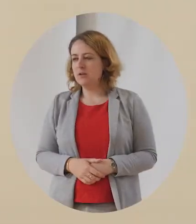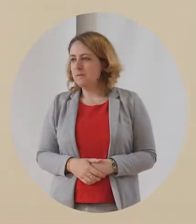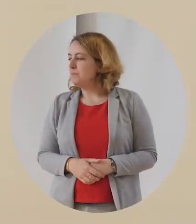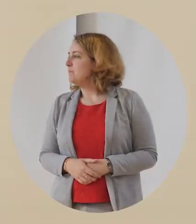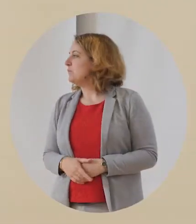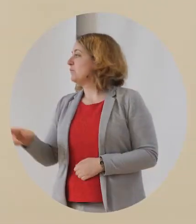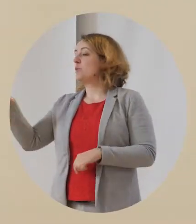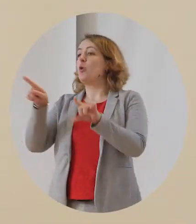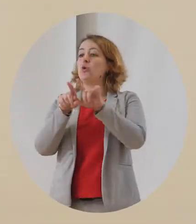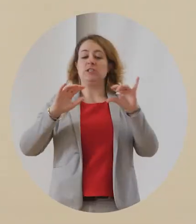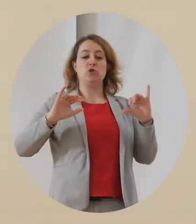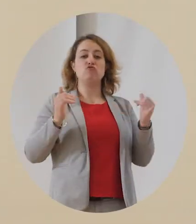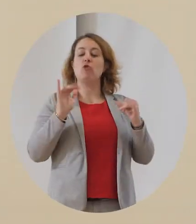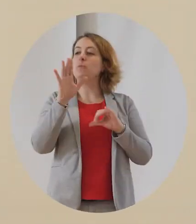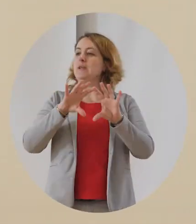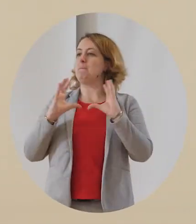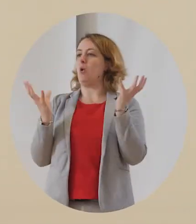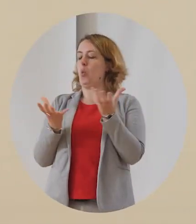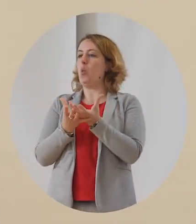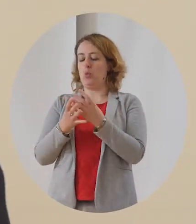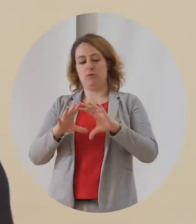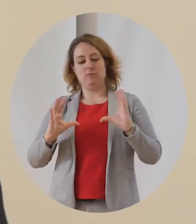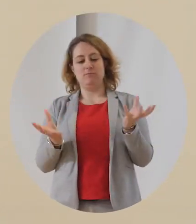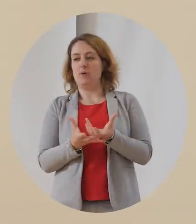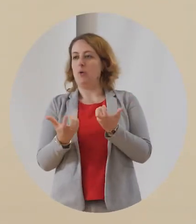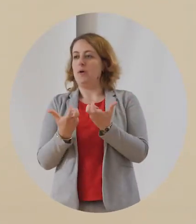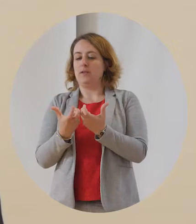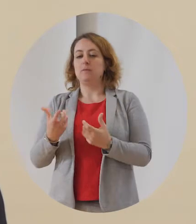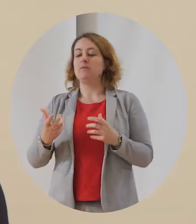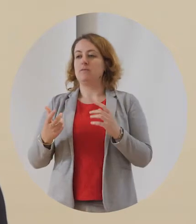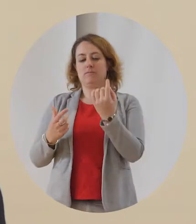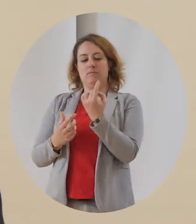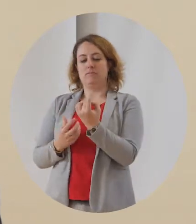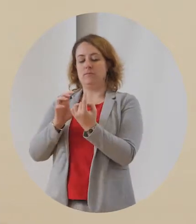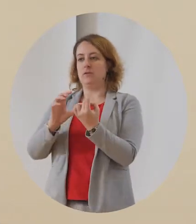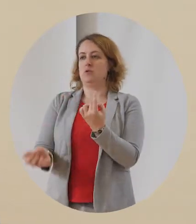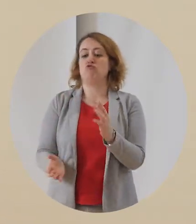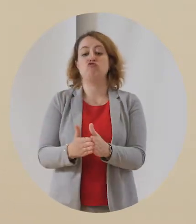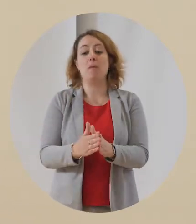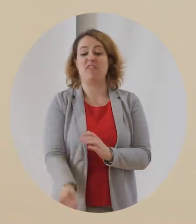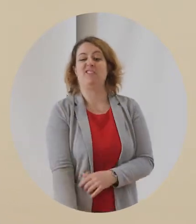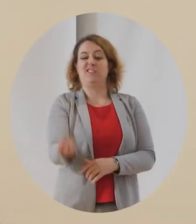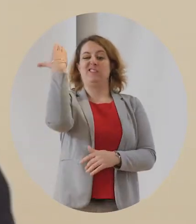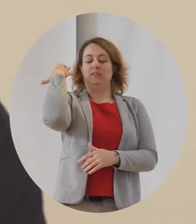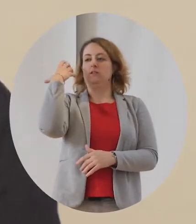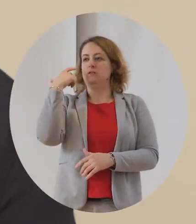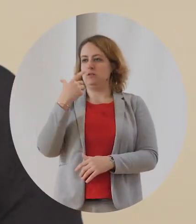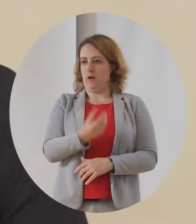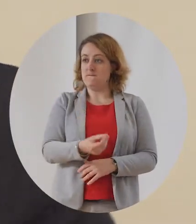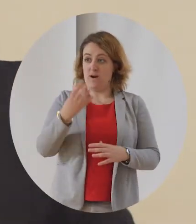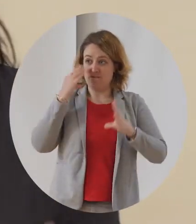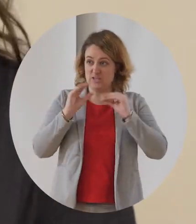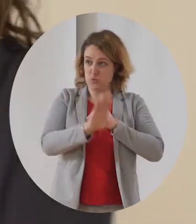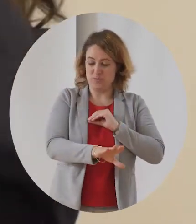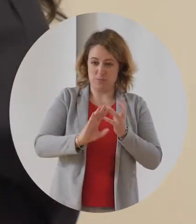Et puis tous les jeux de ballon, par exemple, qu'on peut faire, mais lancer le ballon derrière soi, pour un enfant vestibulaire,